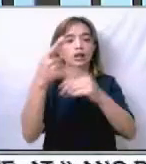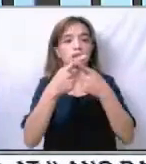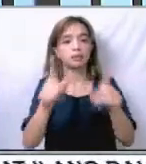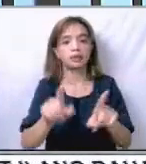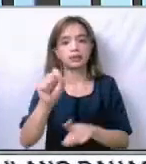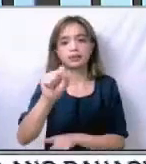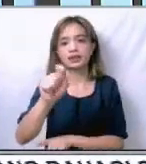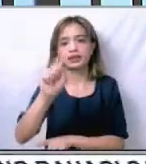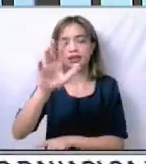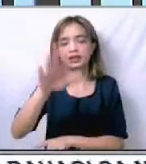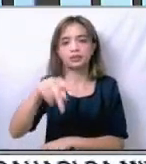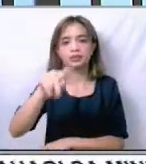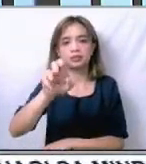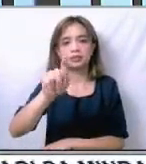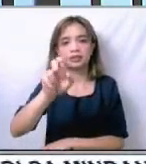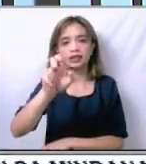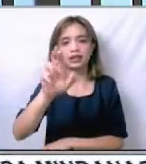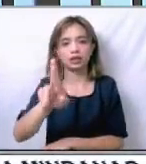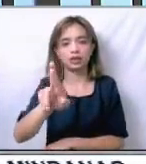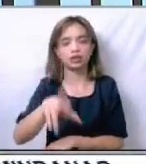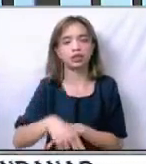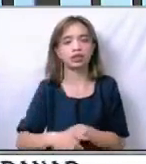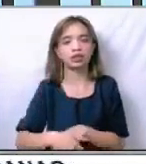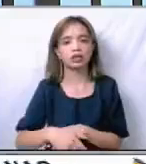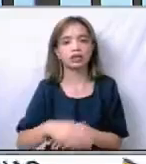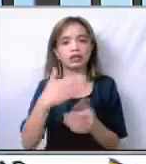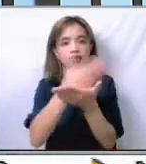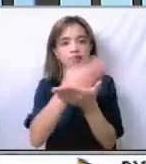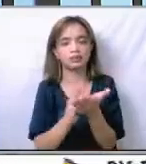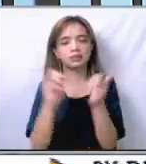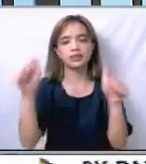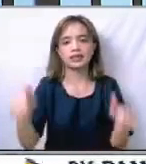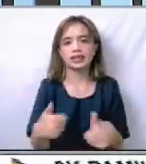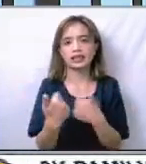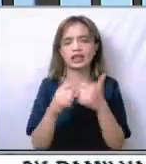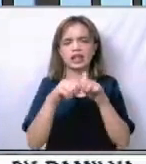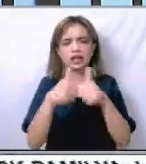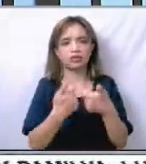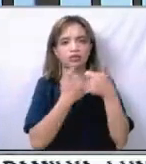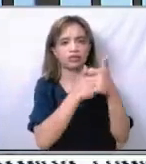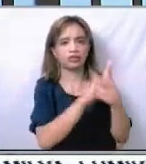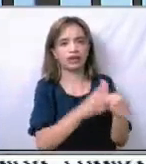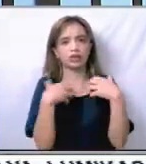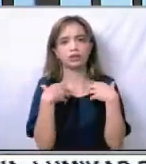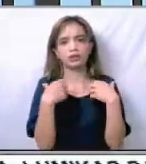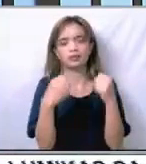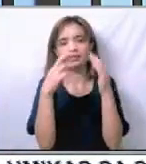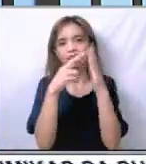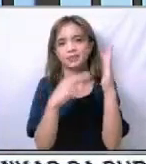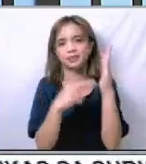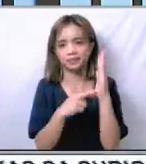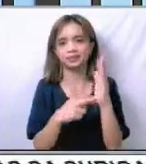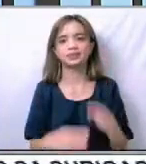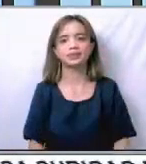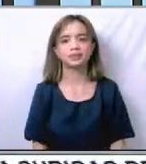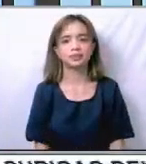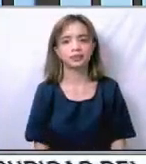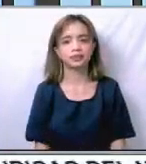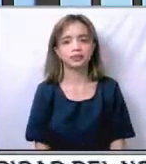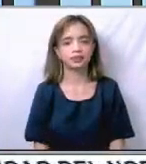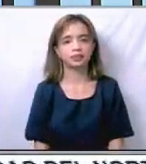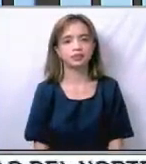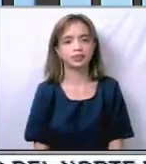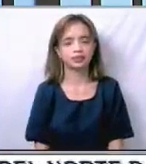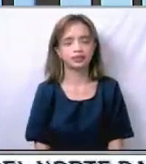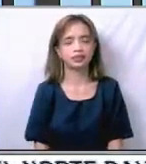Peter Parish Shrine of Leaders, hamon para sa ilan, ang pagsunod sa minimum health protocols. Si Clazel Pardilla sa detalye,